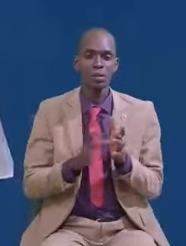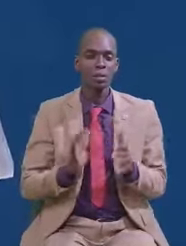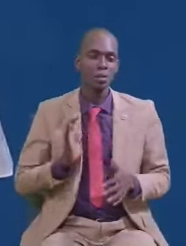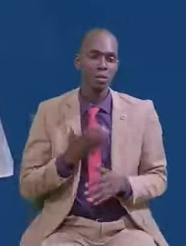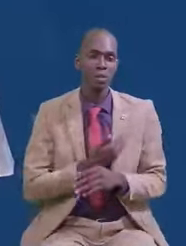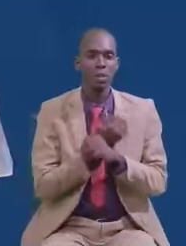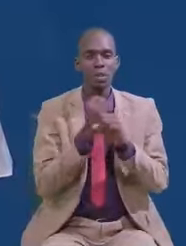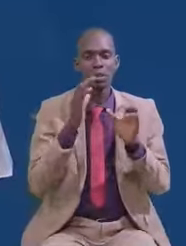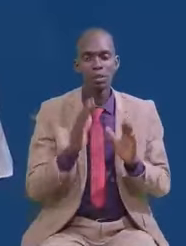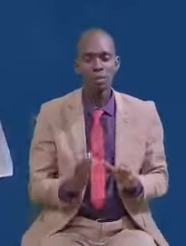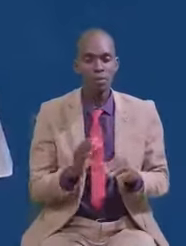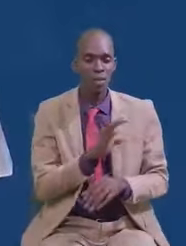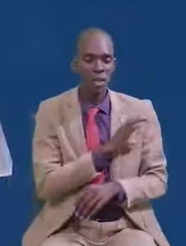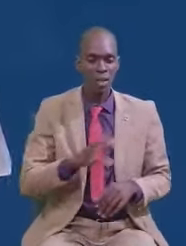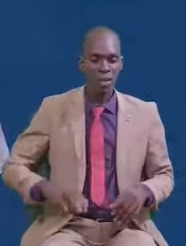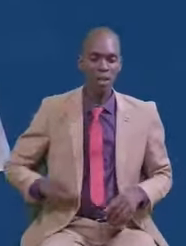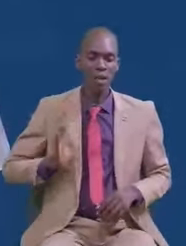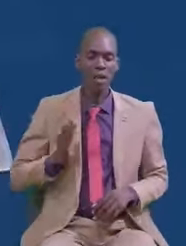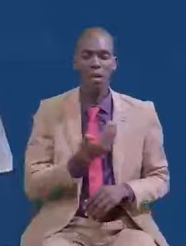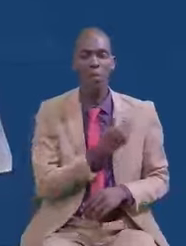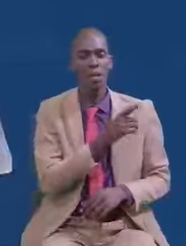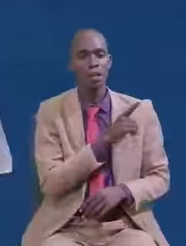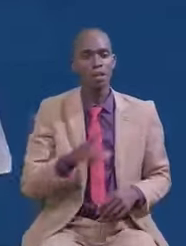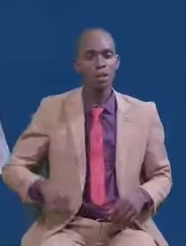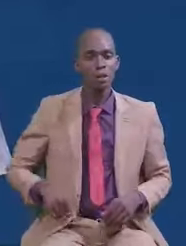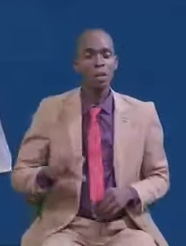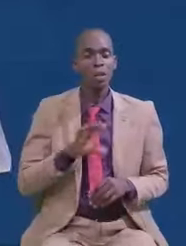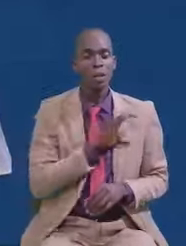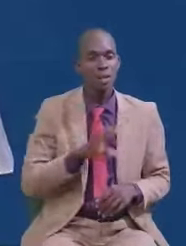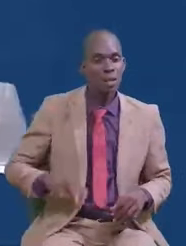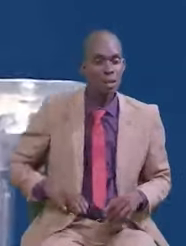Christ notre Seigneur, Christ notre Rédempteur,